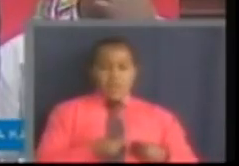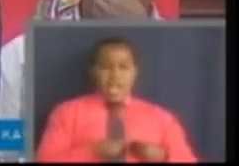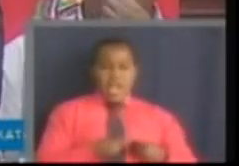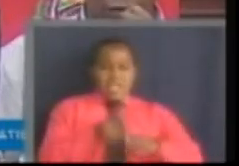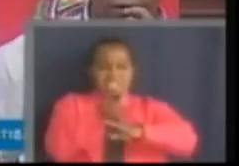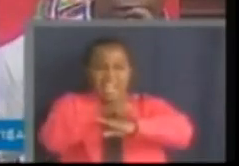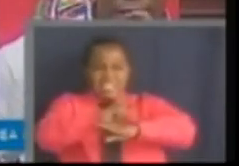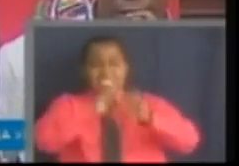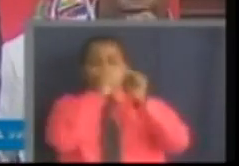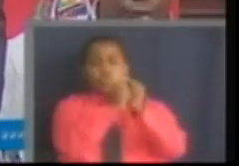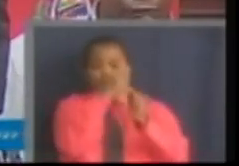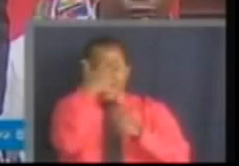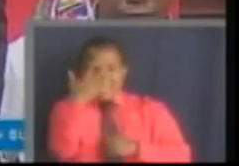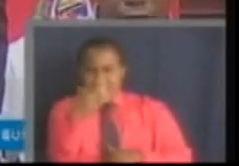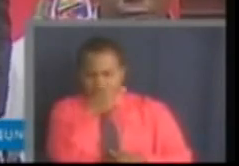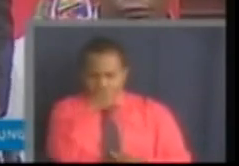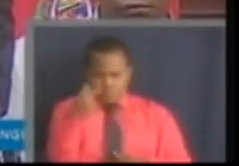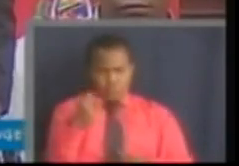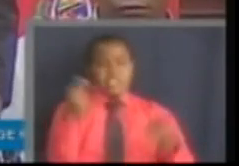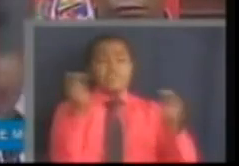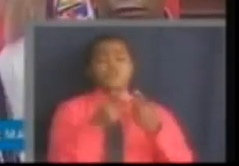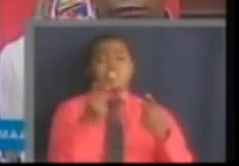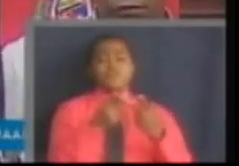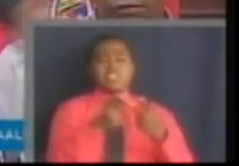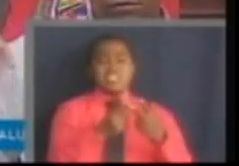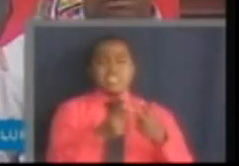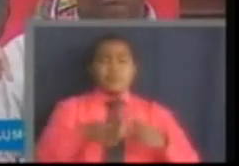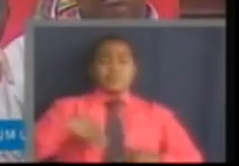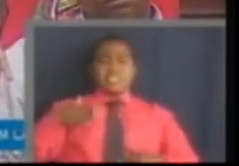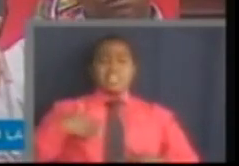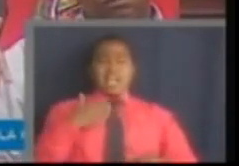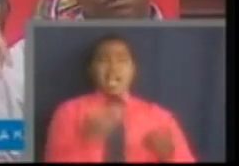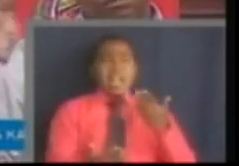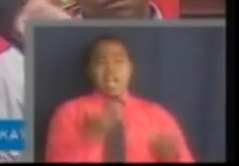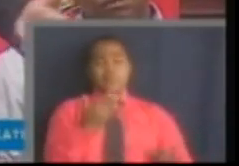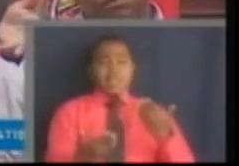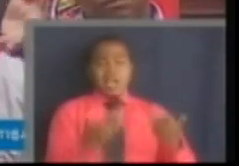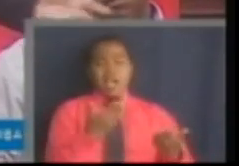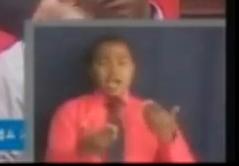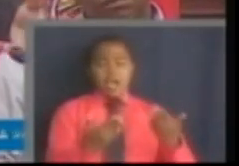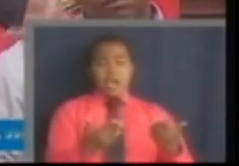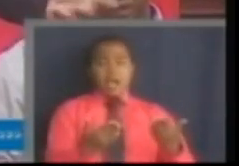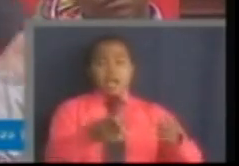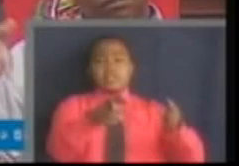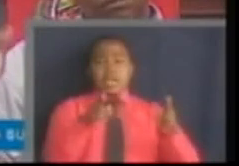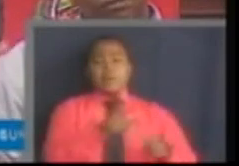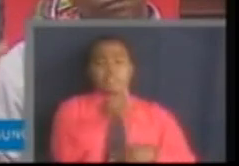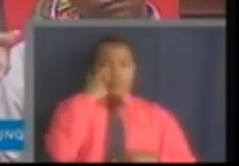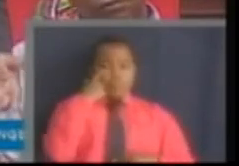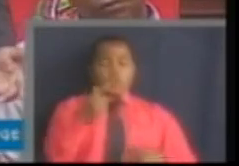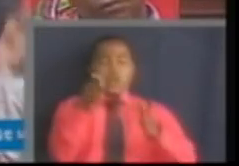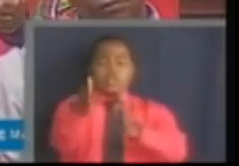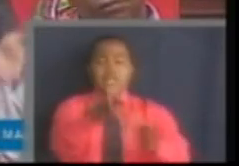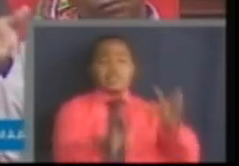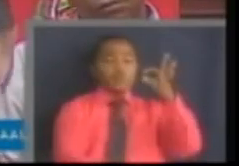15 zilizopita, lakini pia mtataka kwamba pengine hapa kama ambavyo kadiri ambavyo niye mmeona kwamba utaratibu huu unafaa, ambao